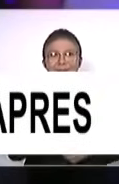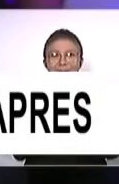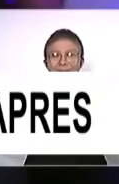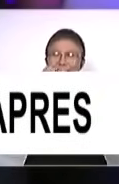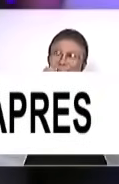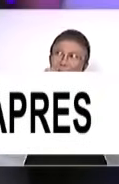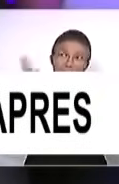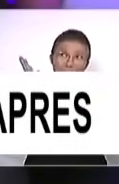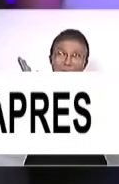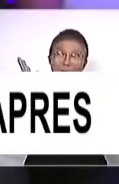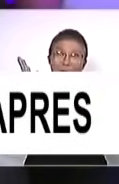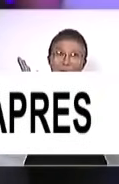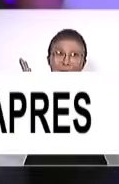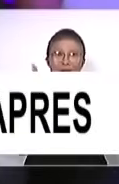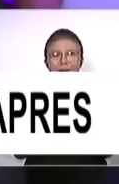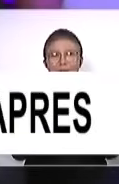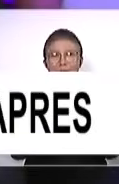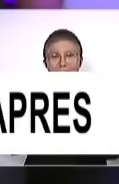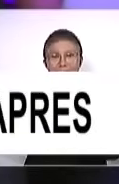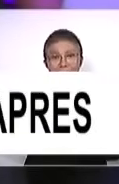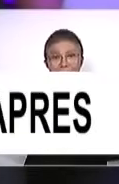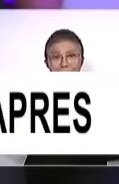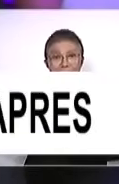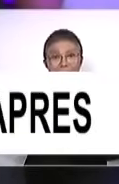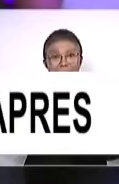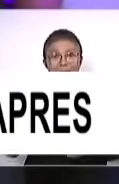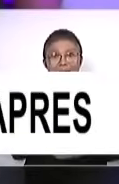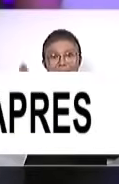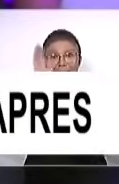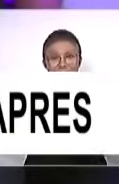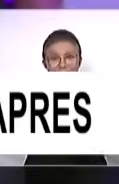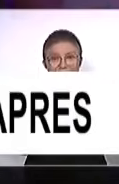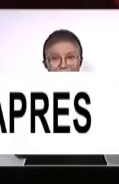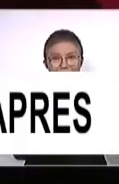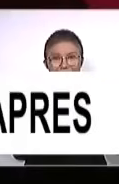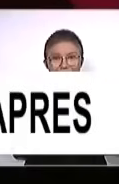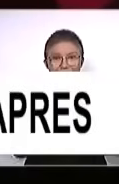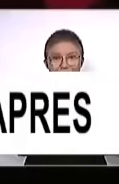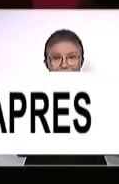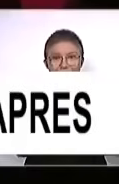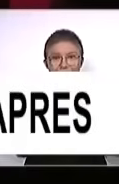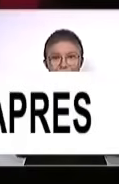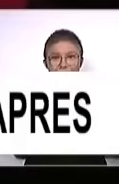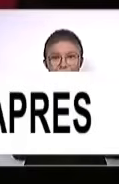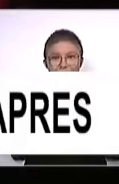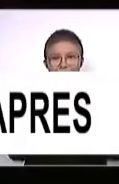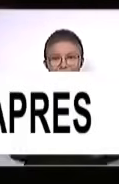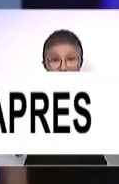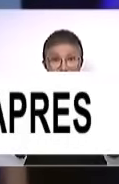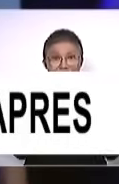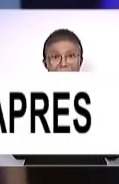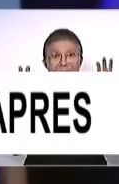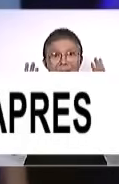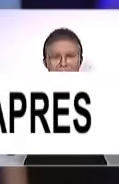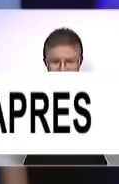lain akan ketahuan tapi memang di sinilah problemnya ketika istilah itu yang bukan substansif itu muncul istilah yang memang